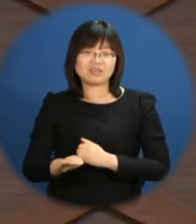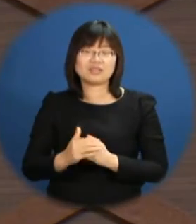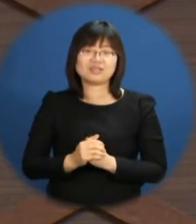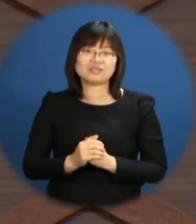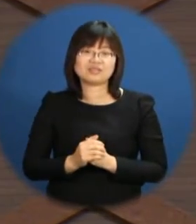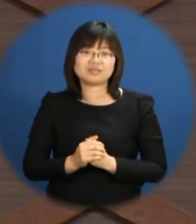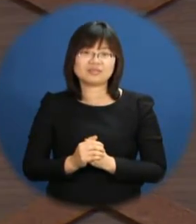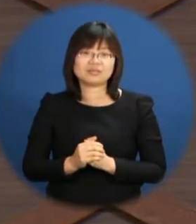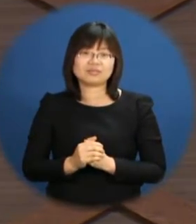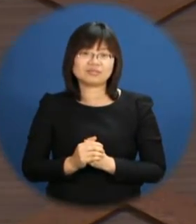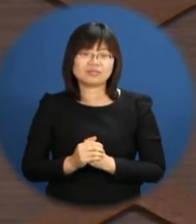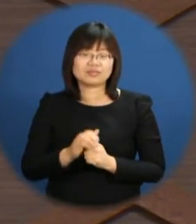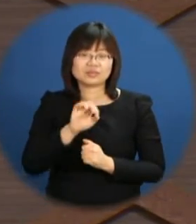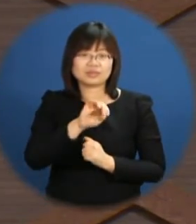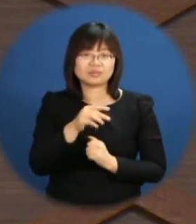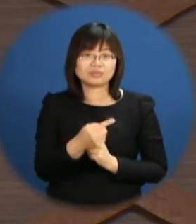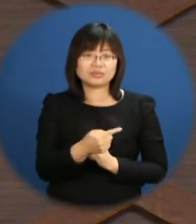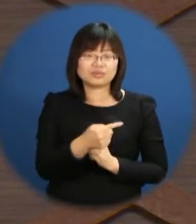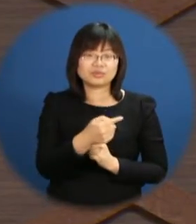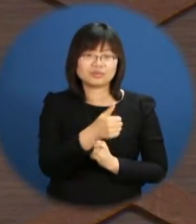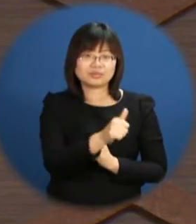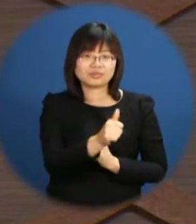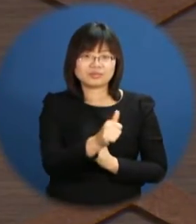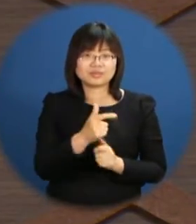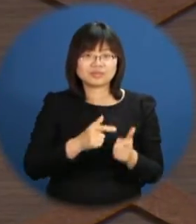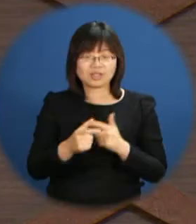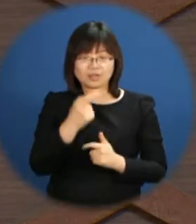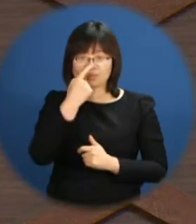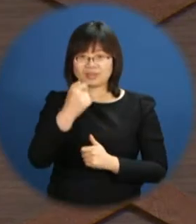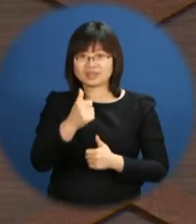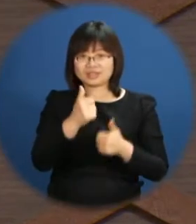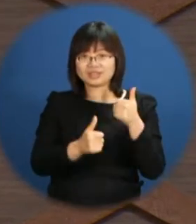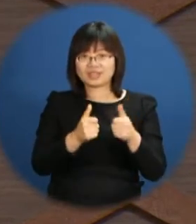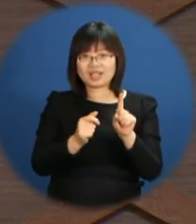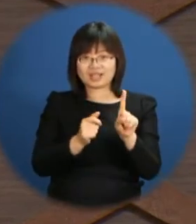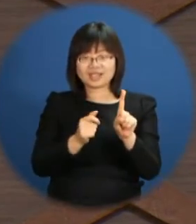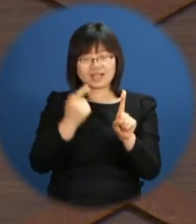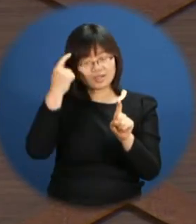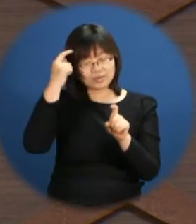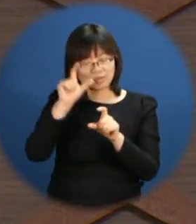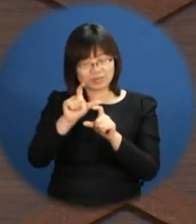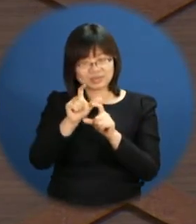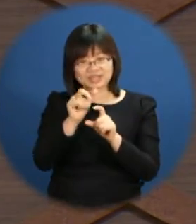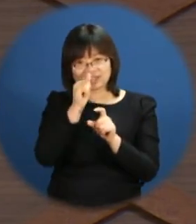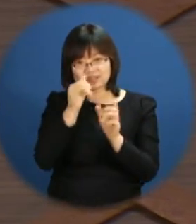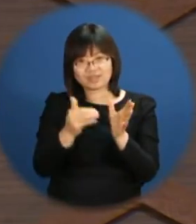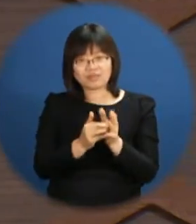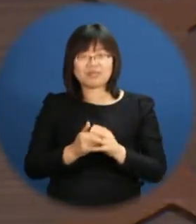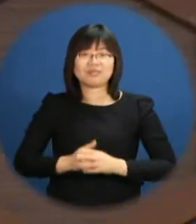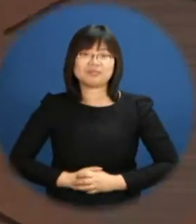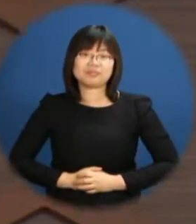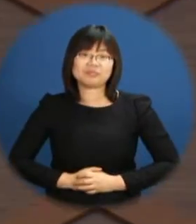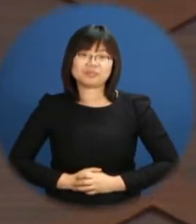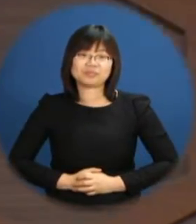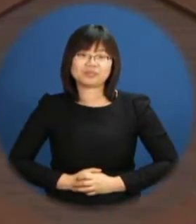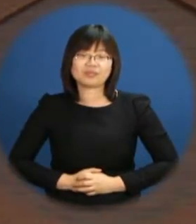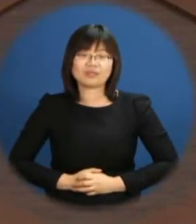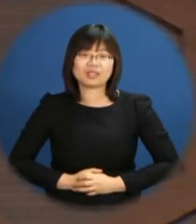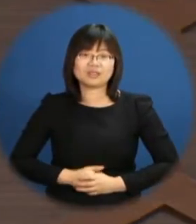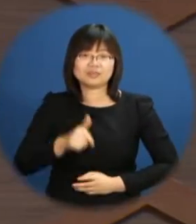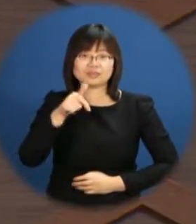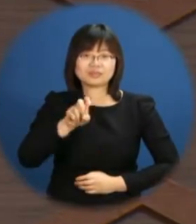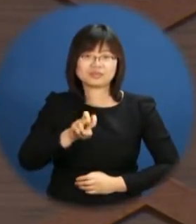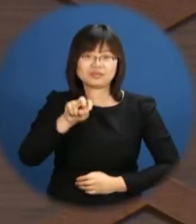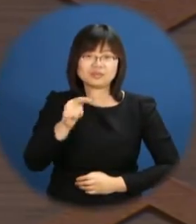그러고 있는 동안 프리스트 알리는 또 더 멋진 실험을 하나 고안해 냈는데 요 이 이제 금속